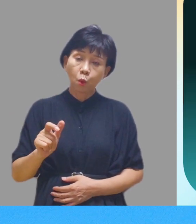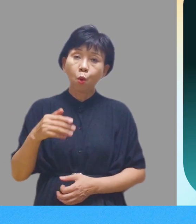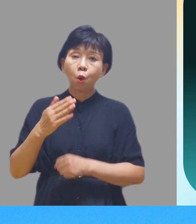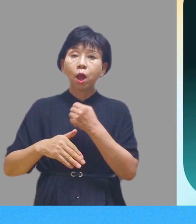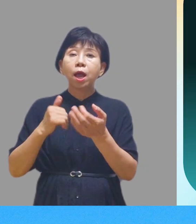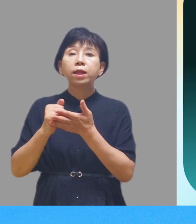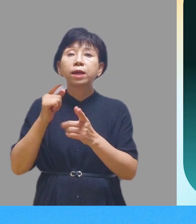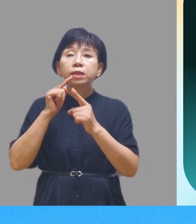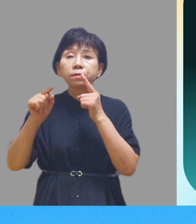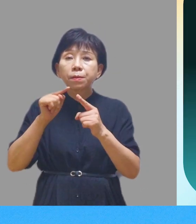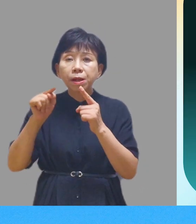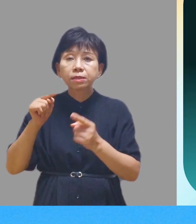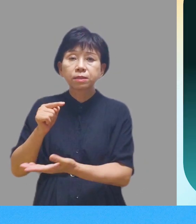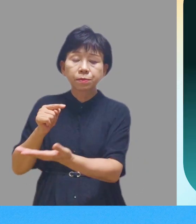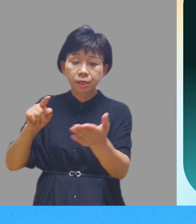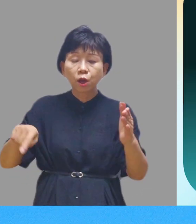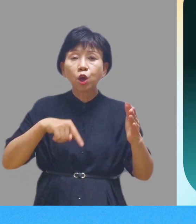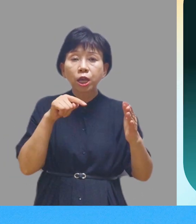말씀이 너희 안에